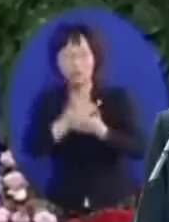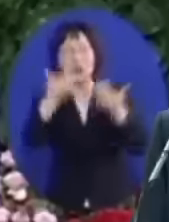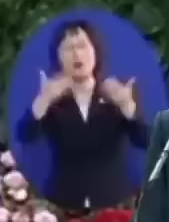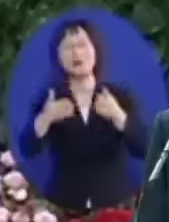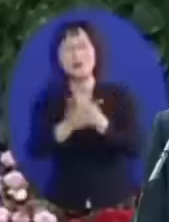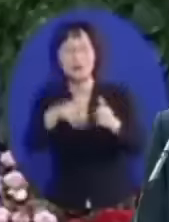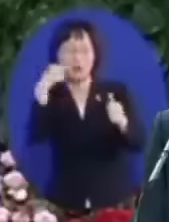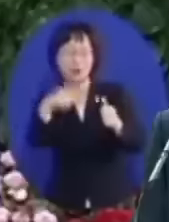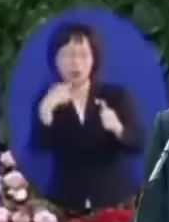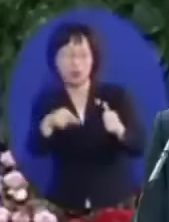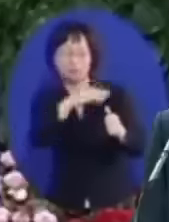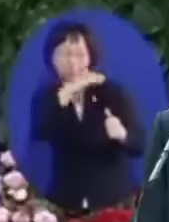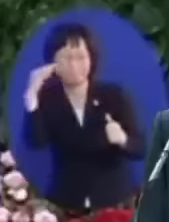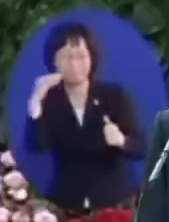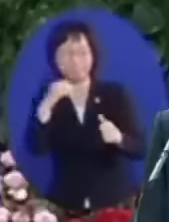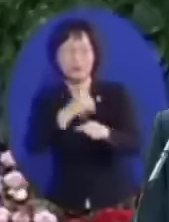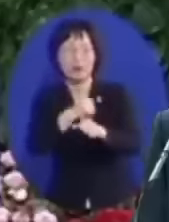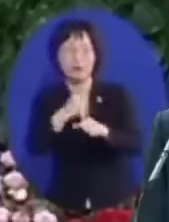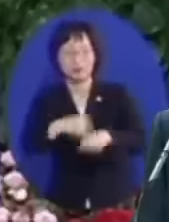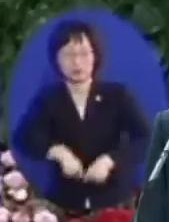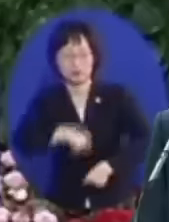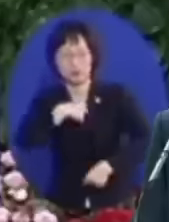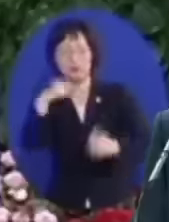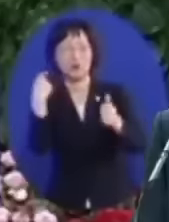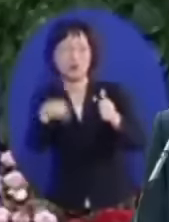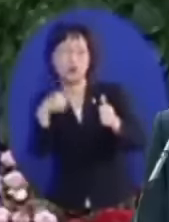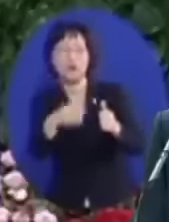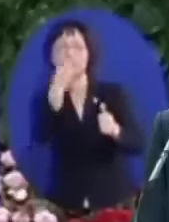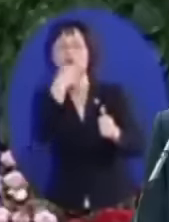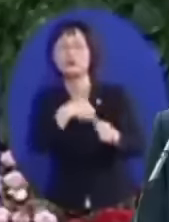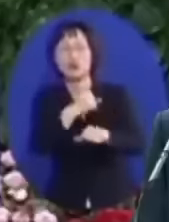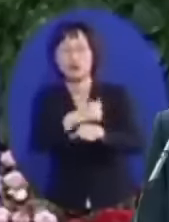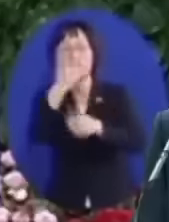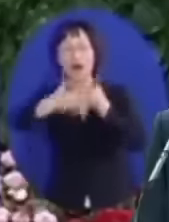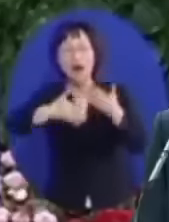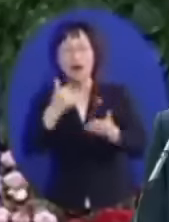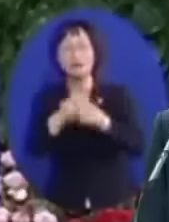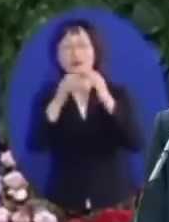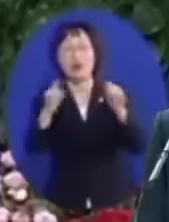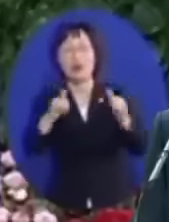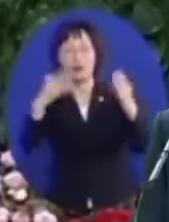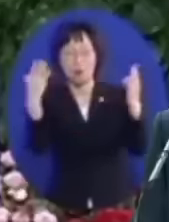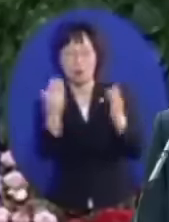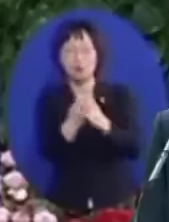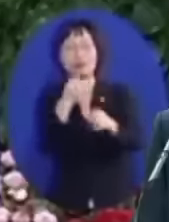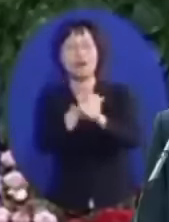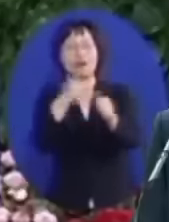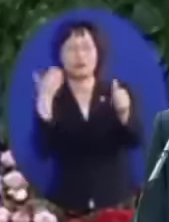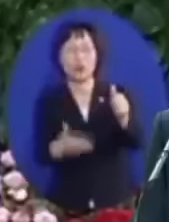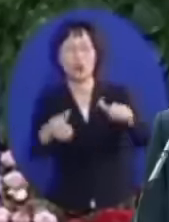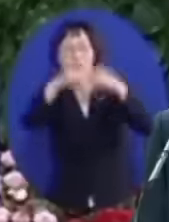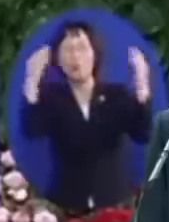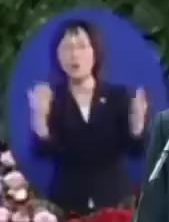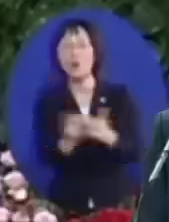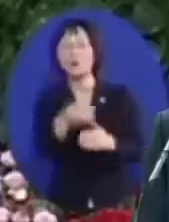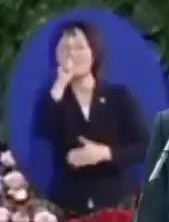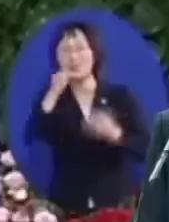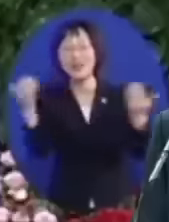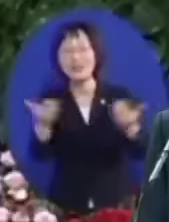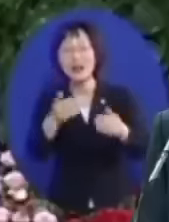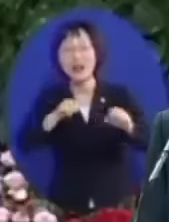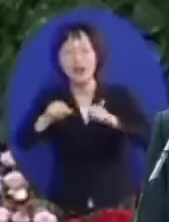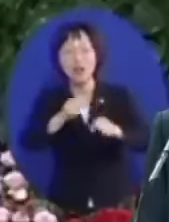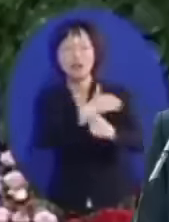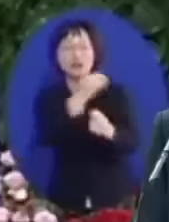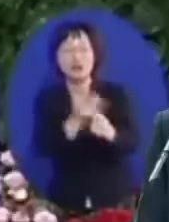교훈과 책망과 바르게 함과 의로 교육하기에 유익하니 이는 하나님의 사람으로 온전하게 하며 모든 선한 일을 행할